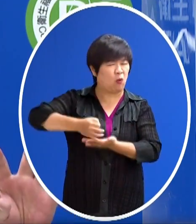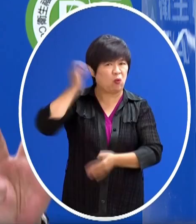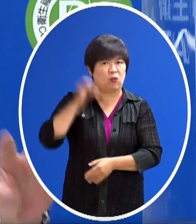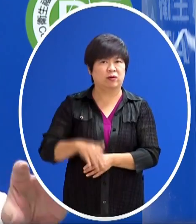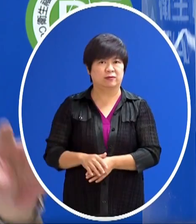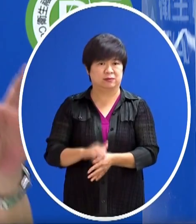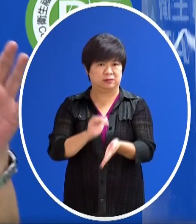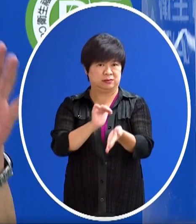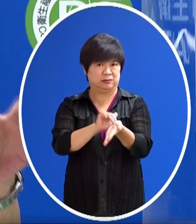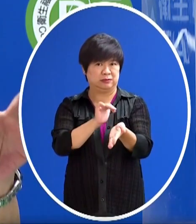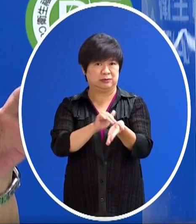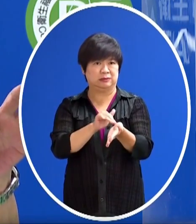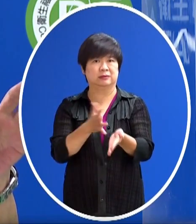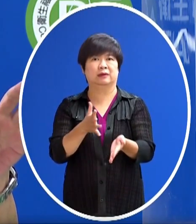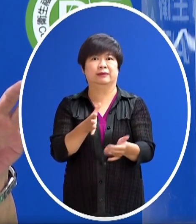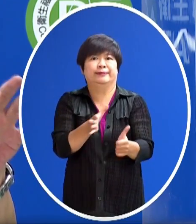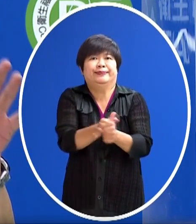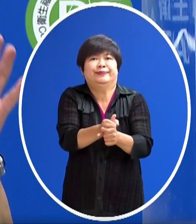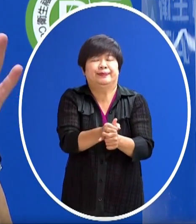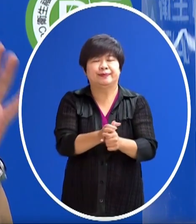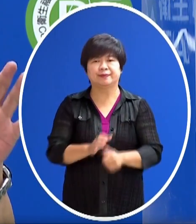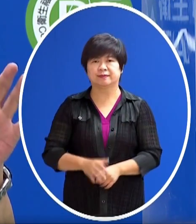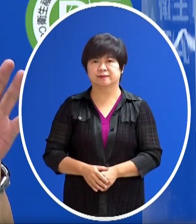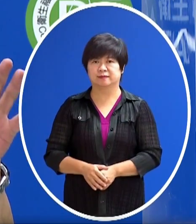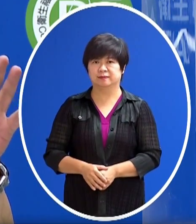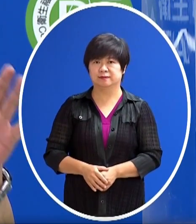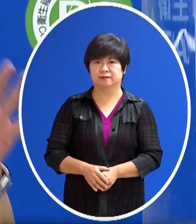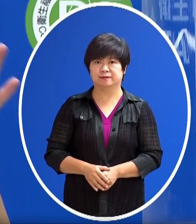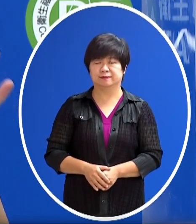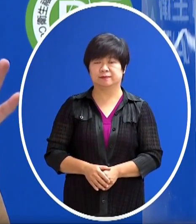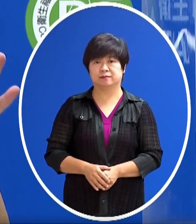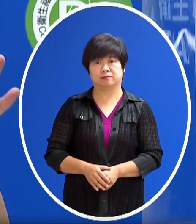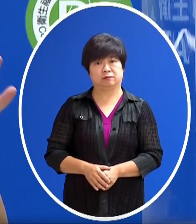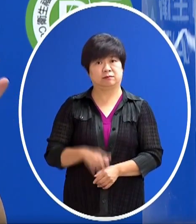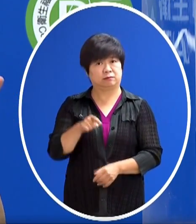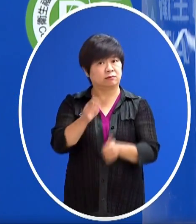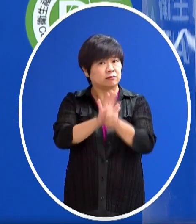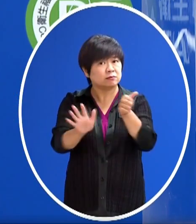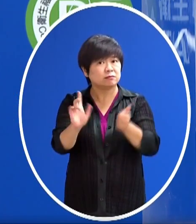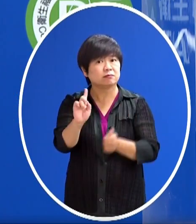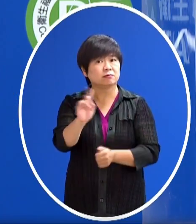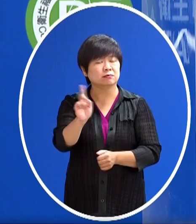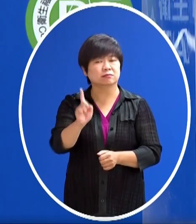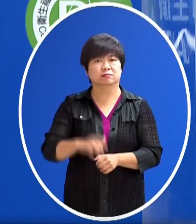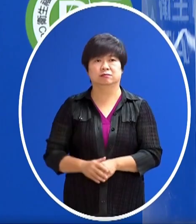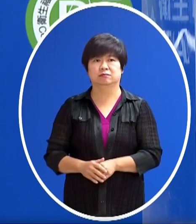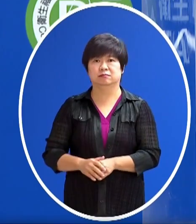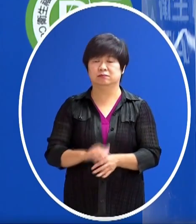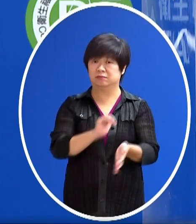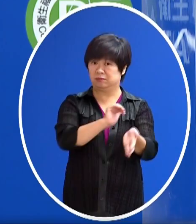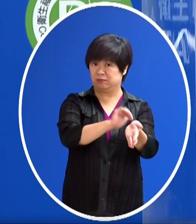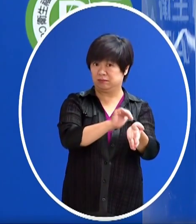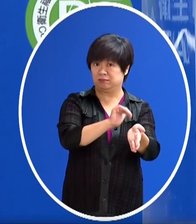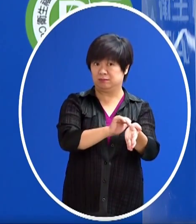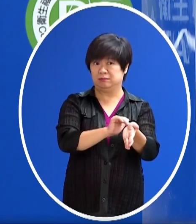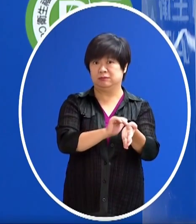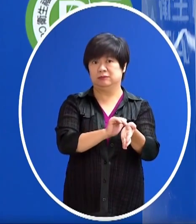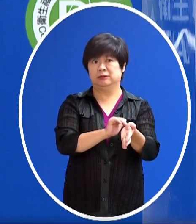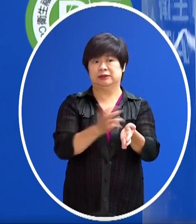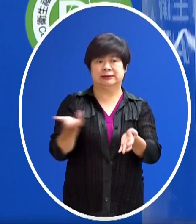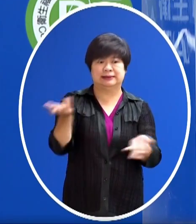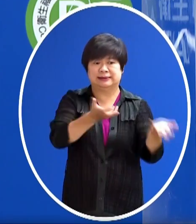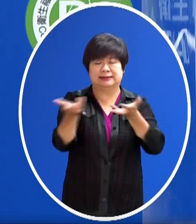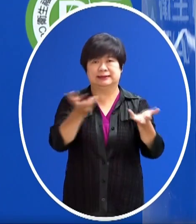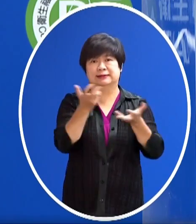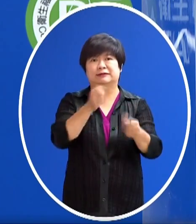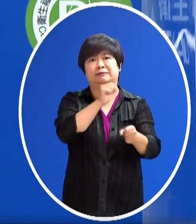量能被占满了之后，那事实上就是造成一个设医疗占满，然后